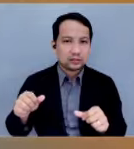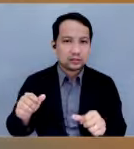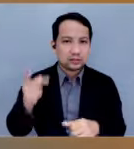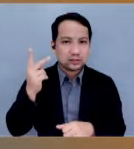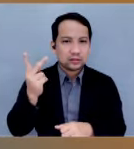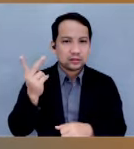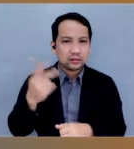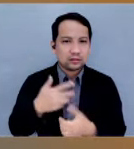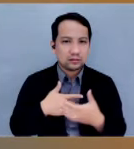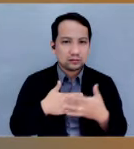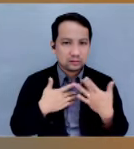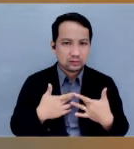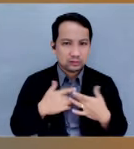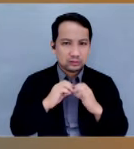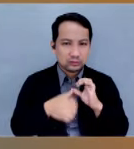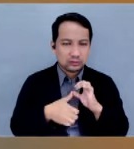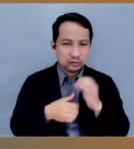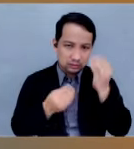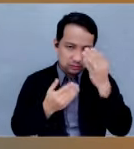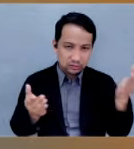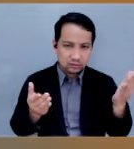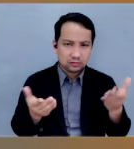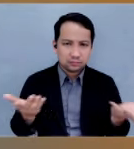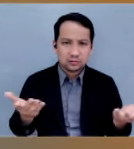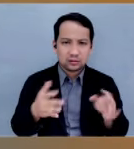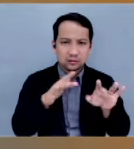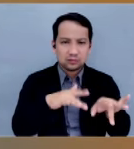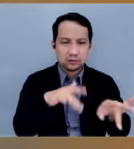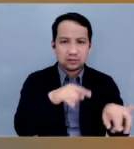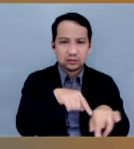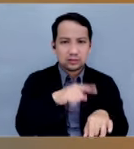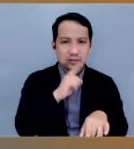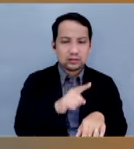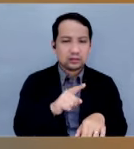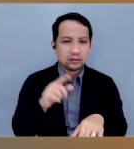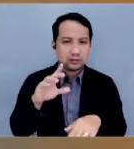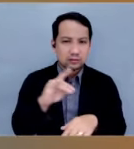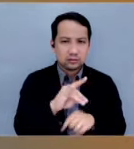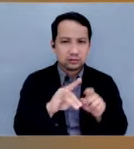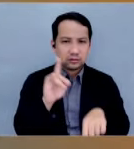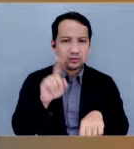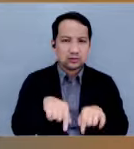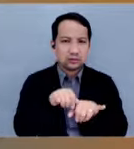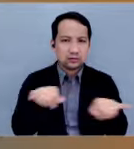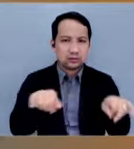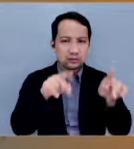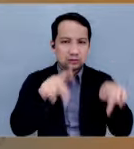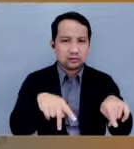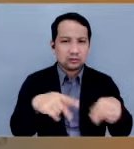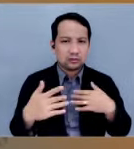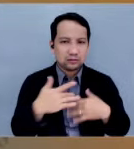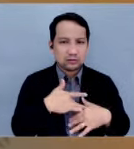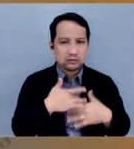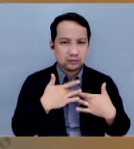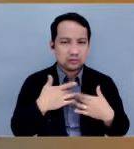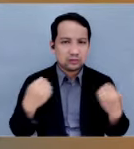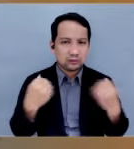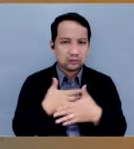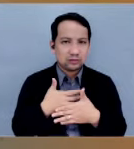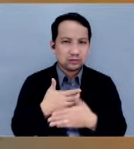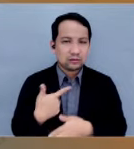ang puso niya sa balitang ito. Wala raw kalaban-laban ang aso at tulad ng tao, nakakaramdam din sila ng takot